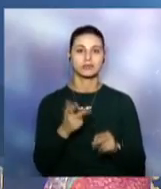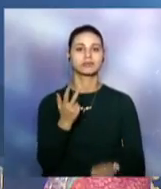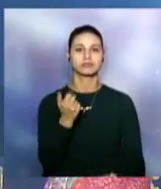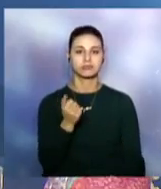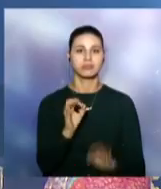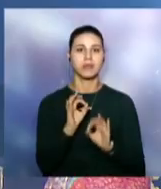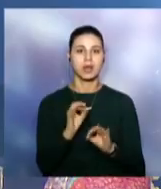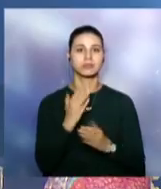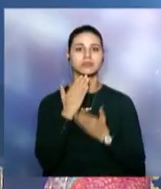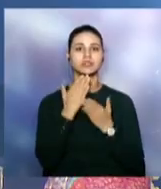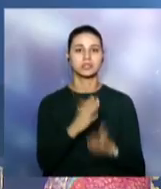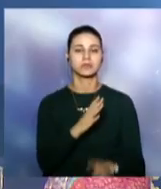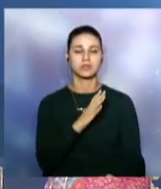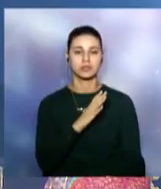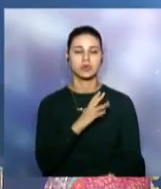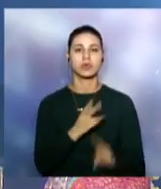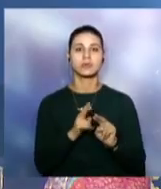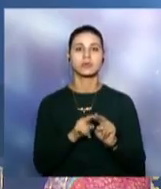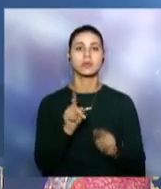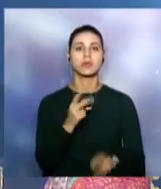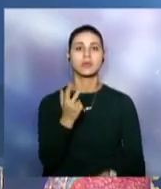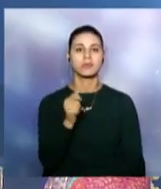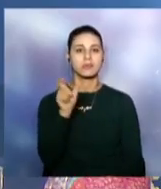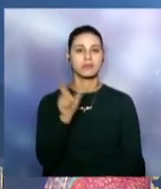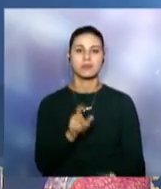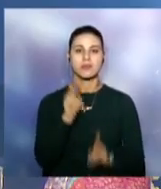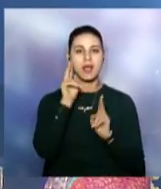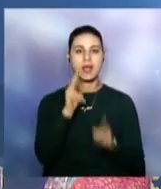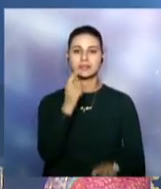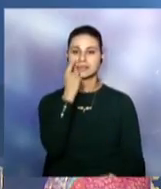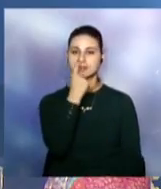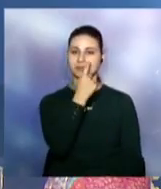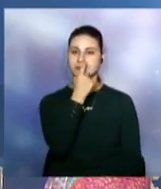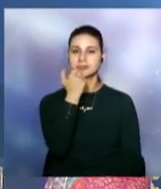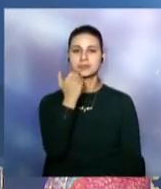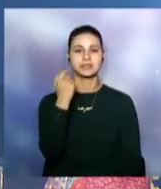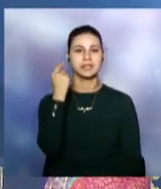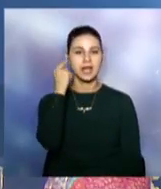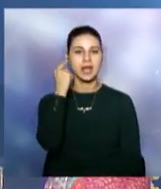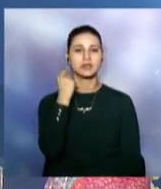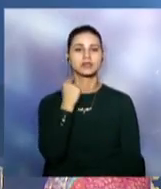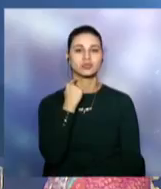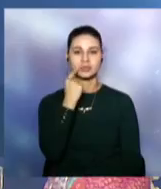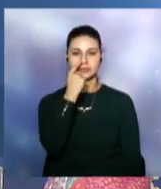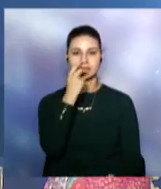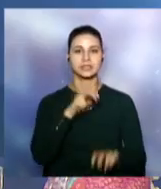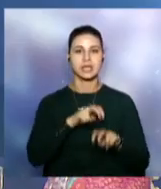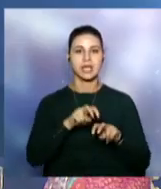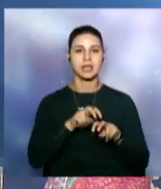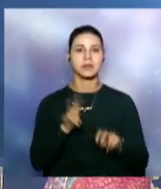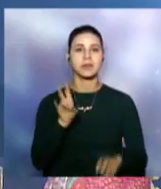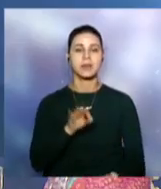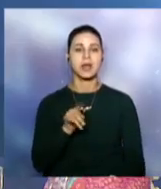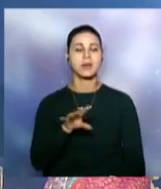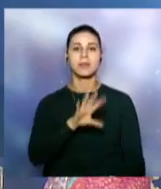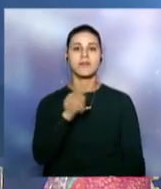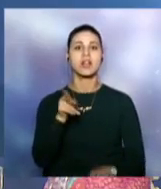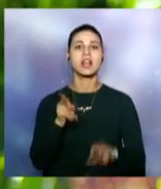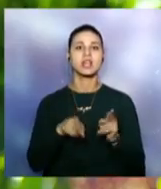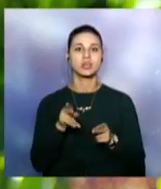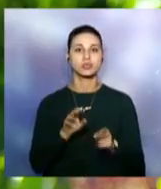ლოგიკურად დაუსვეს კითხვა, იმიტომ რომ მართალია თქვენ არ ხართ ოტორინოლარინგოლოგები, ანუ ყელყურსხვირის სპეციალისტები, მაგრამ ყველა